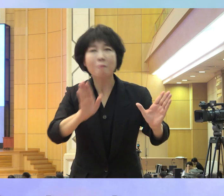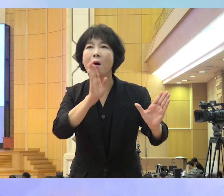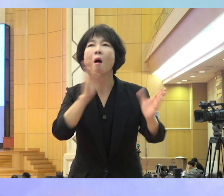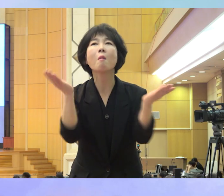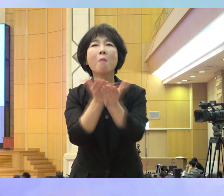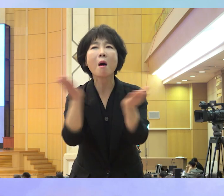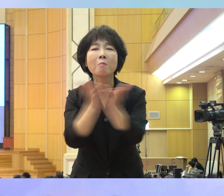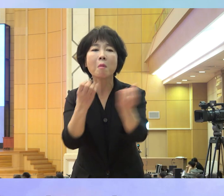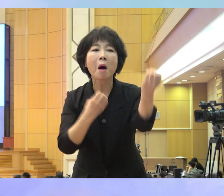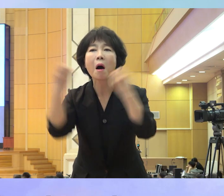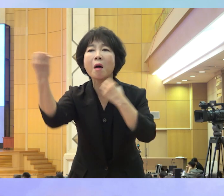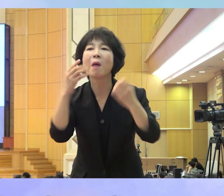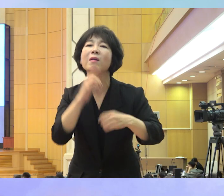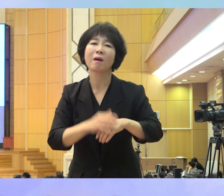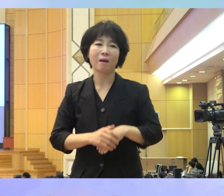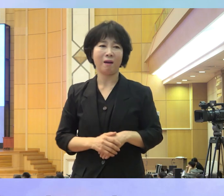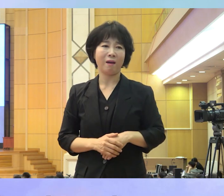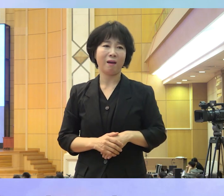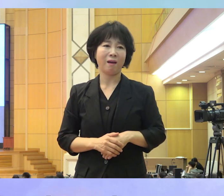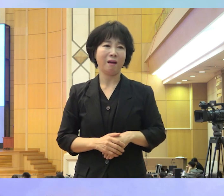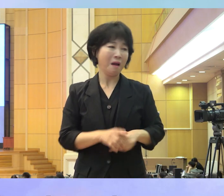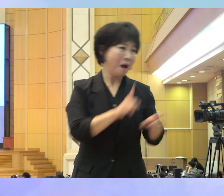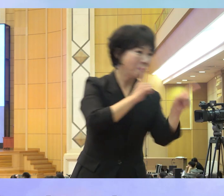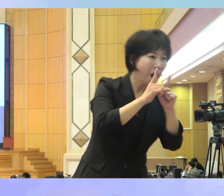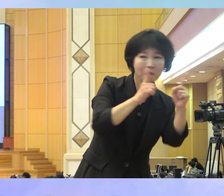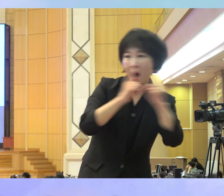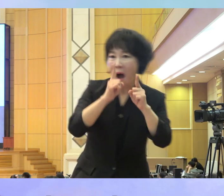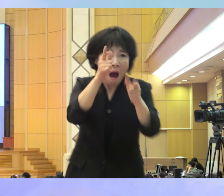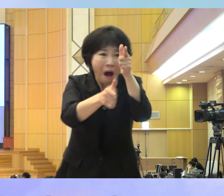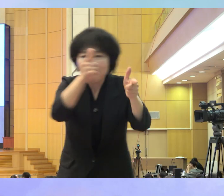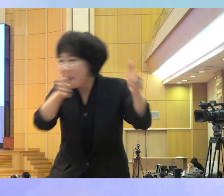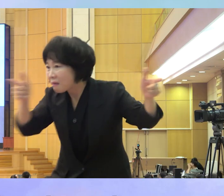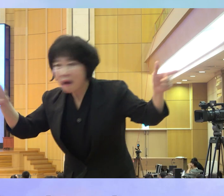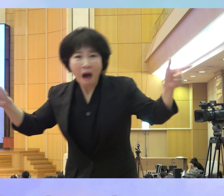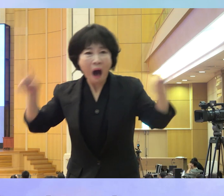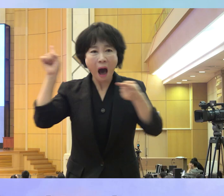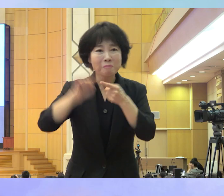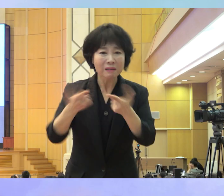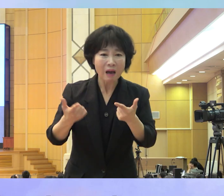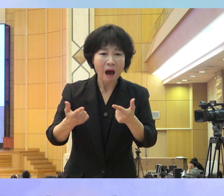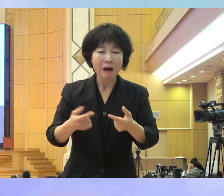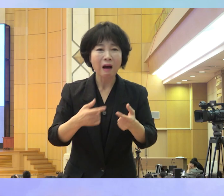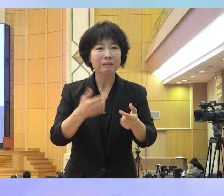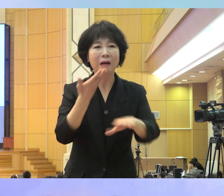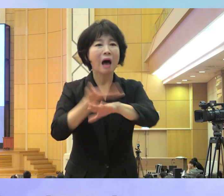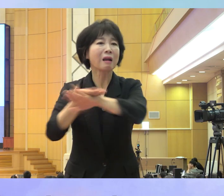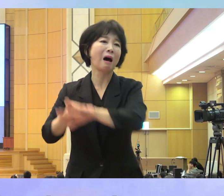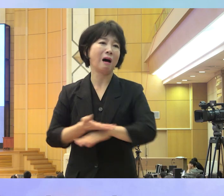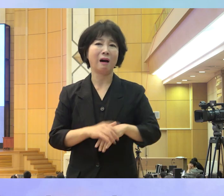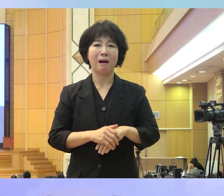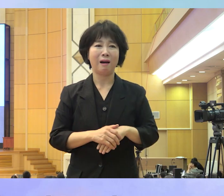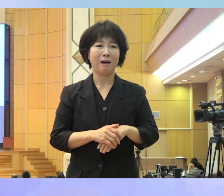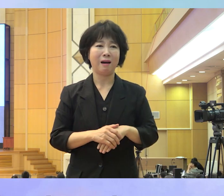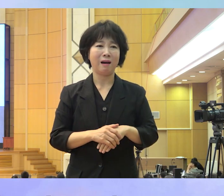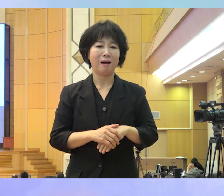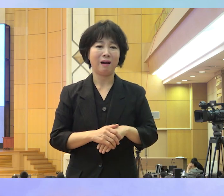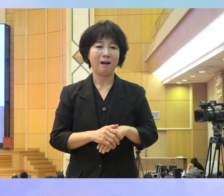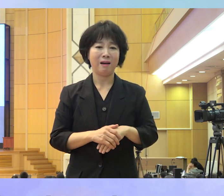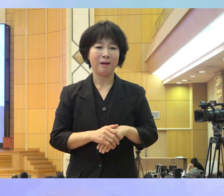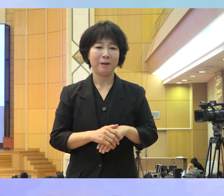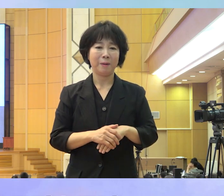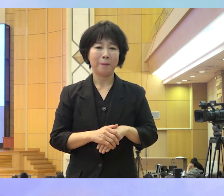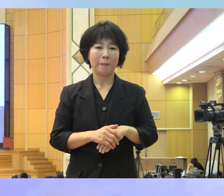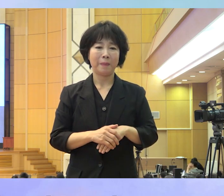아니했느냐. 그러니까 어떤 사람들은 아니 어떻게 그리스도가 갈릴리에서 나와. 그러니까 어떤 사람들이 하는